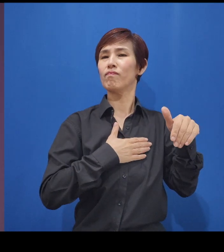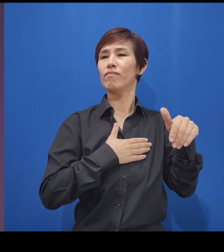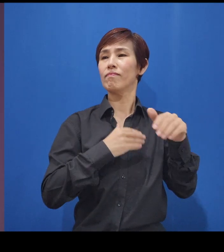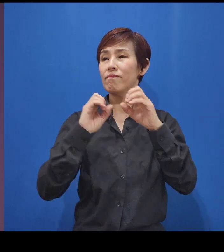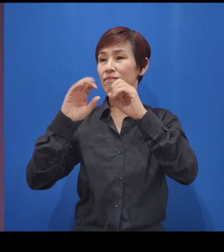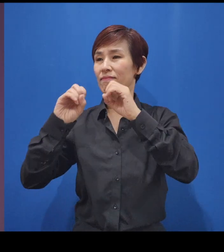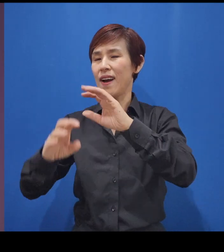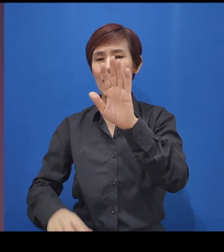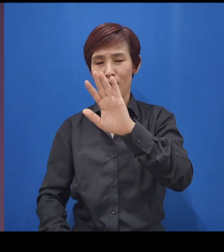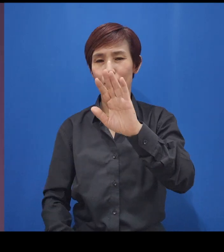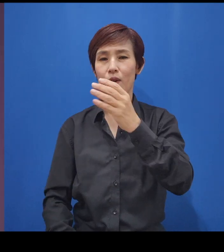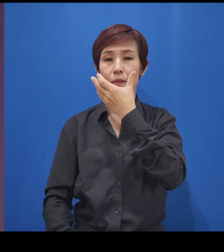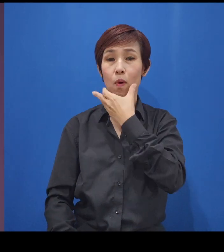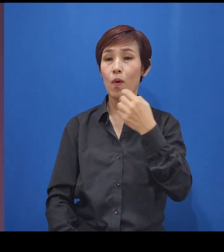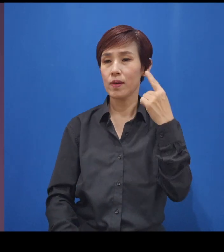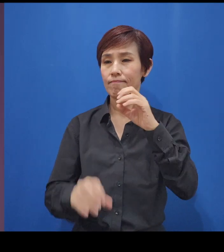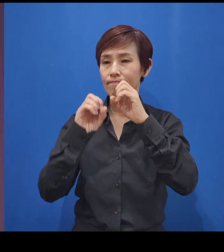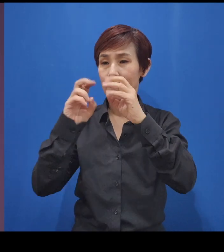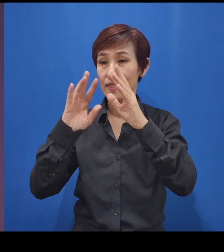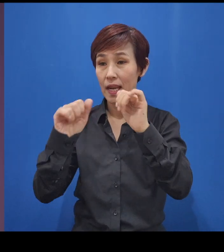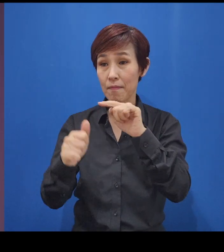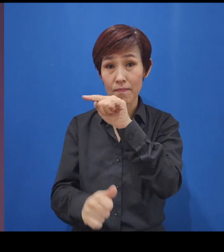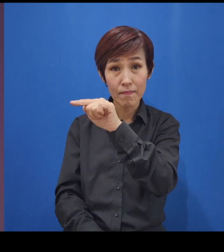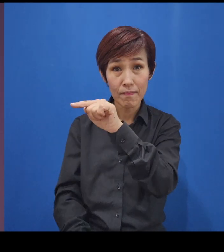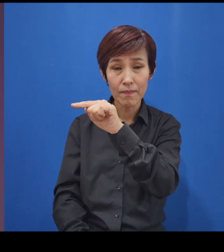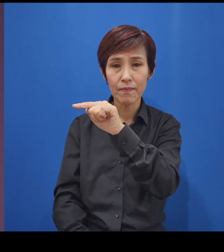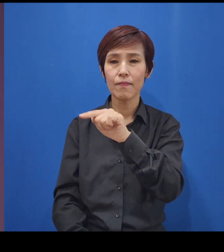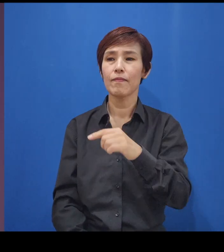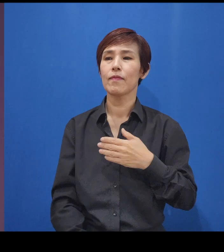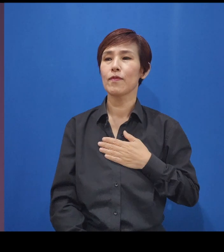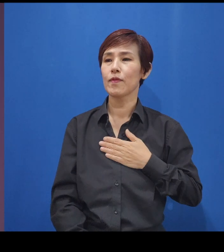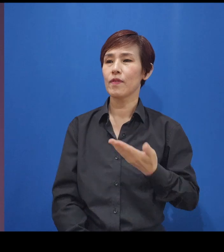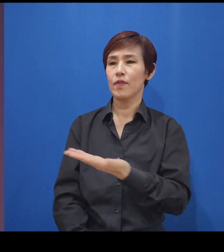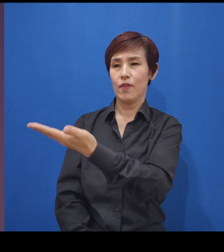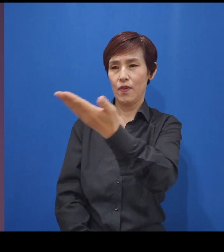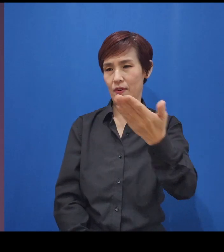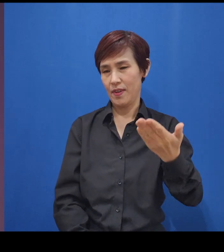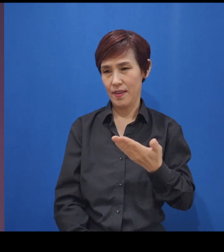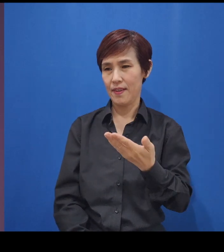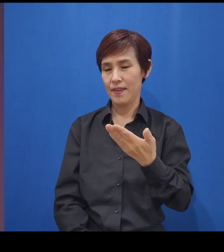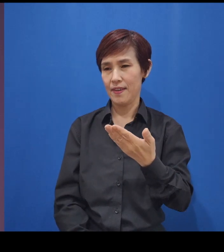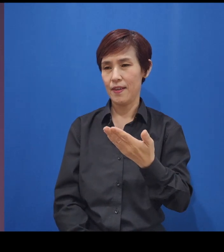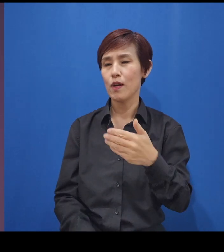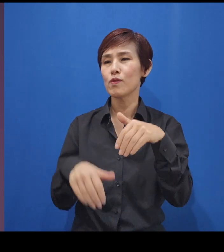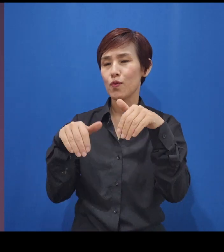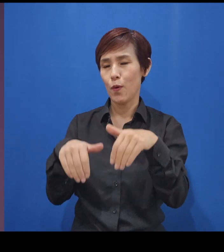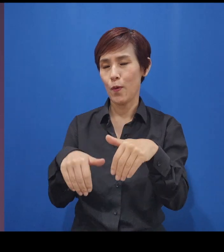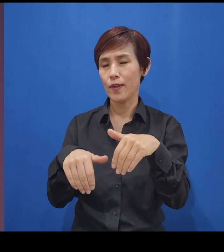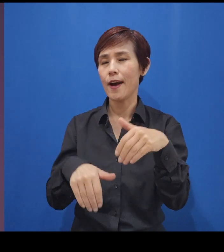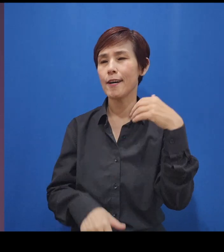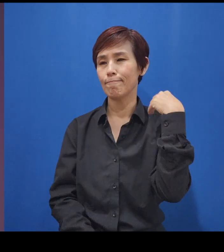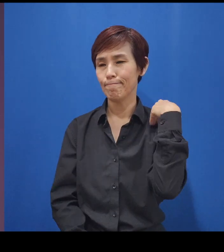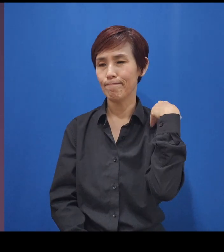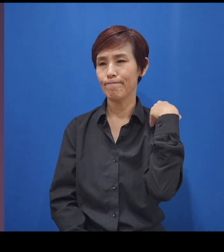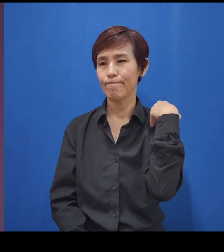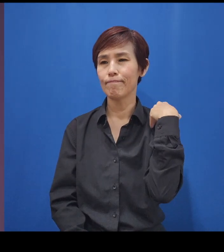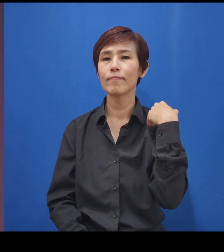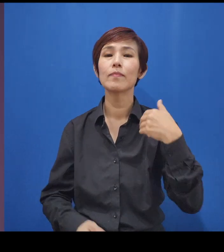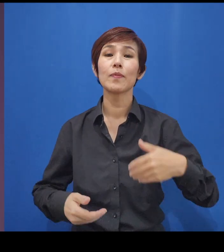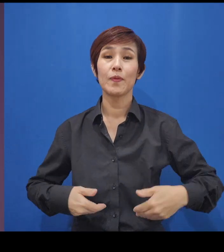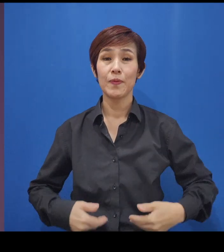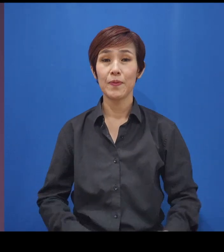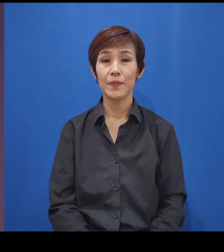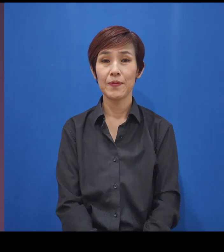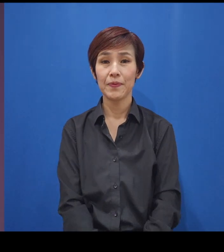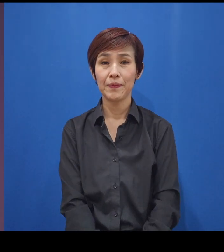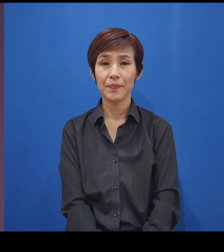아니고 복음을 받아야 할 분들에게 우리는 너희의 종이 되었다 라고 고백할 수 있어야